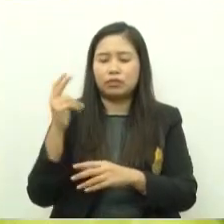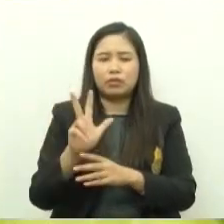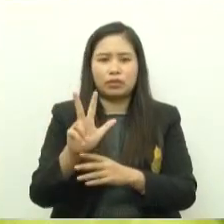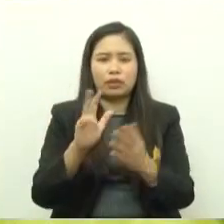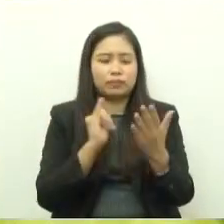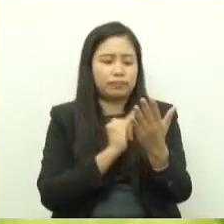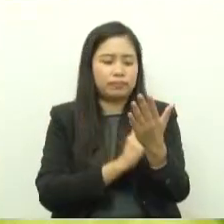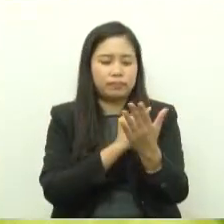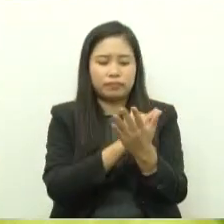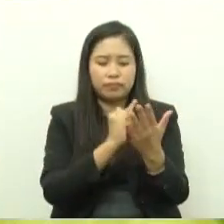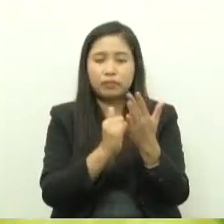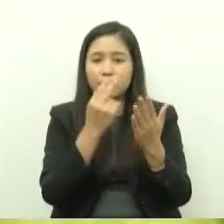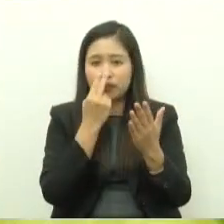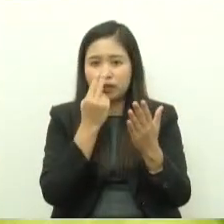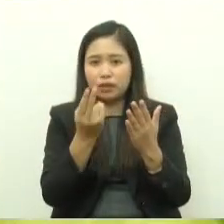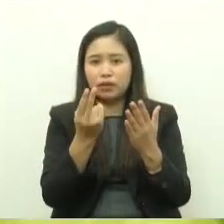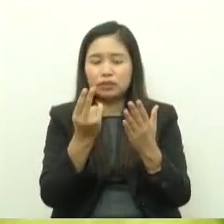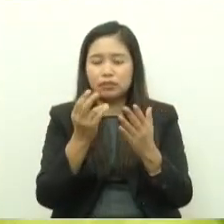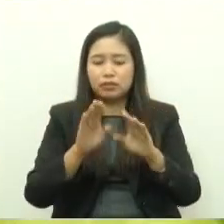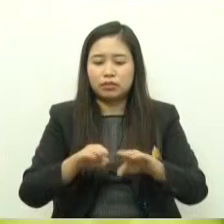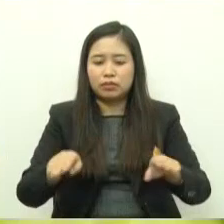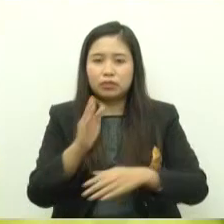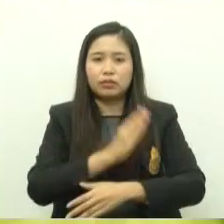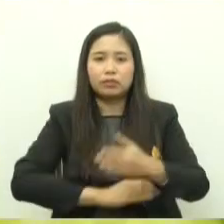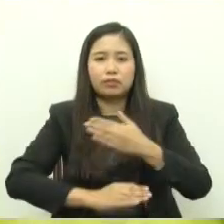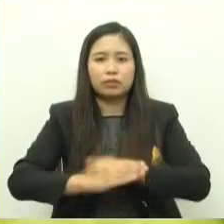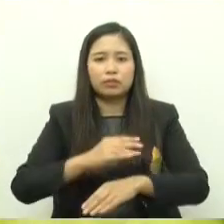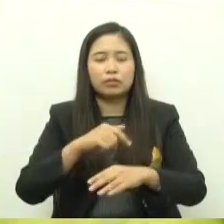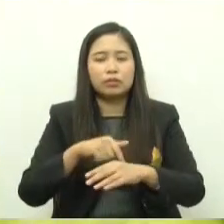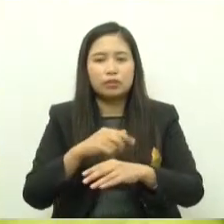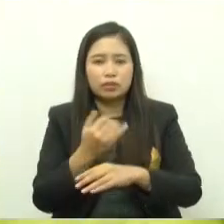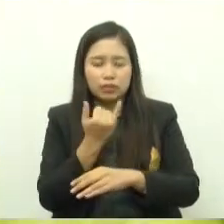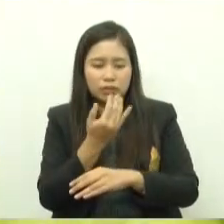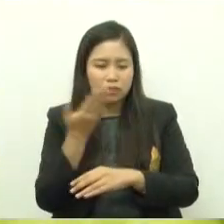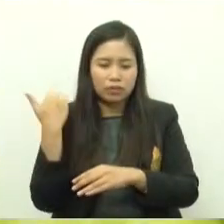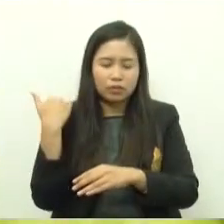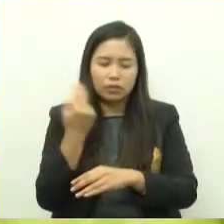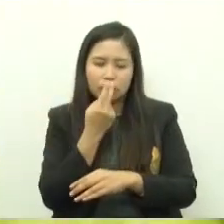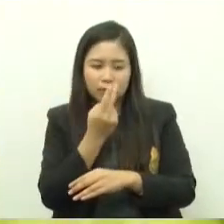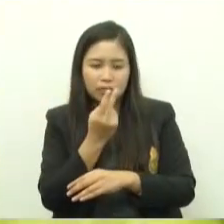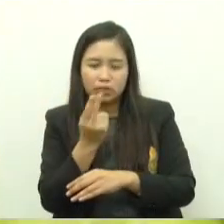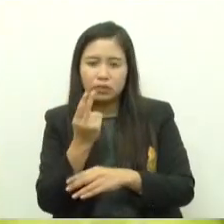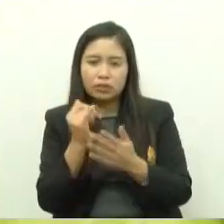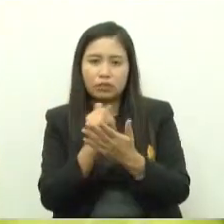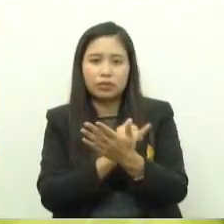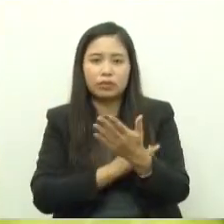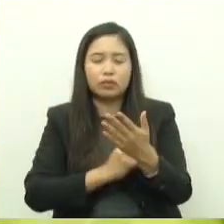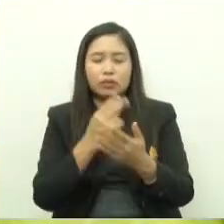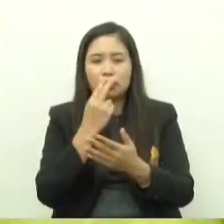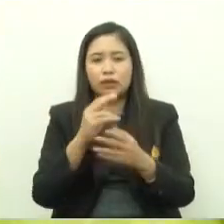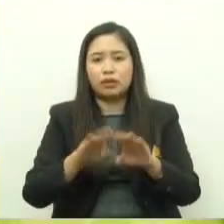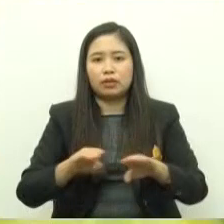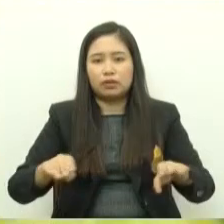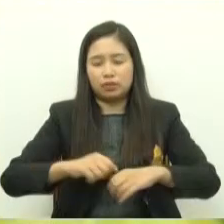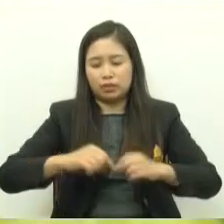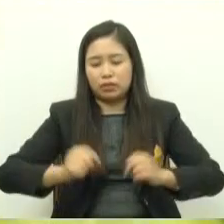ศักยภาพของเด็กนักเรียนที่มีความต้องการจำเป็นพิเศษซึ่งที่ผ่านมาเราก็มองว่าอ่าเด็กต่างๆเหล่านี้จะสามารถ